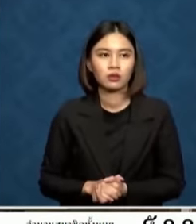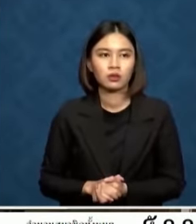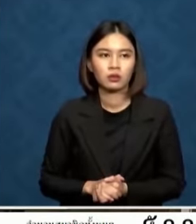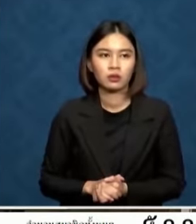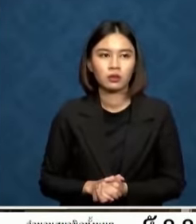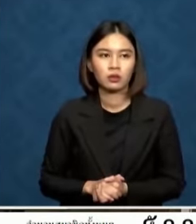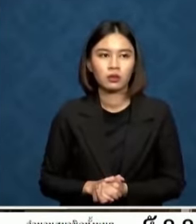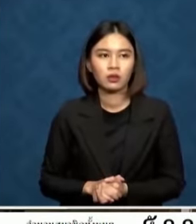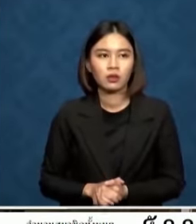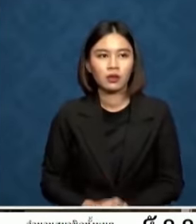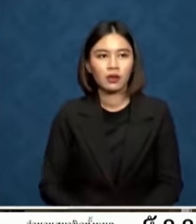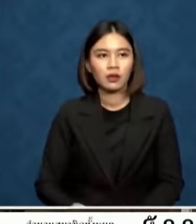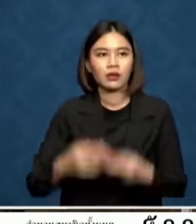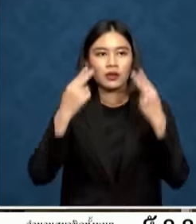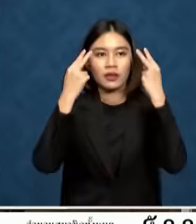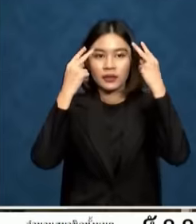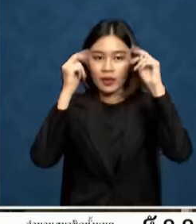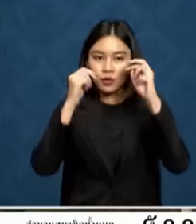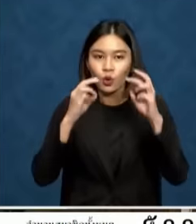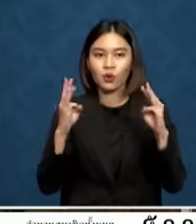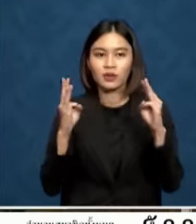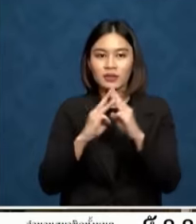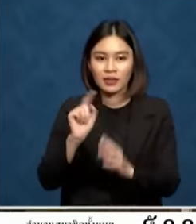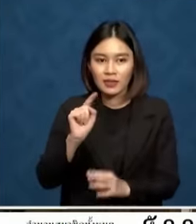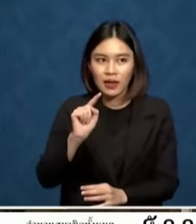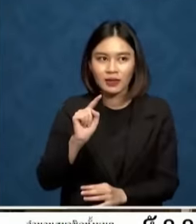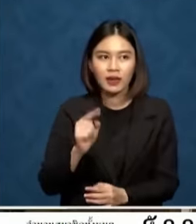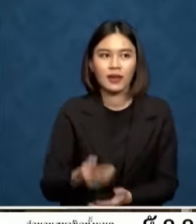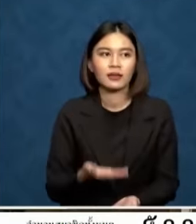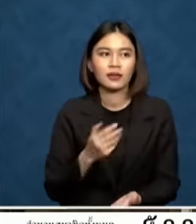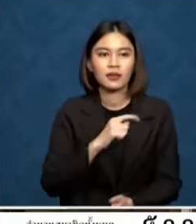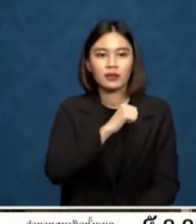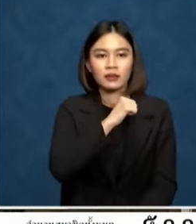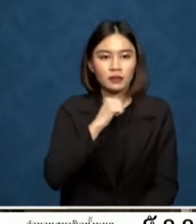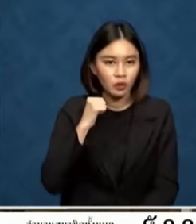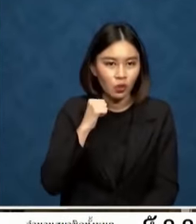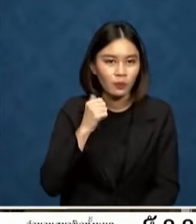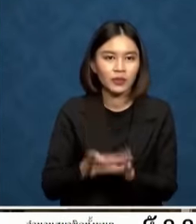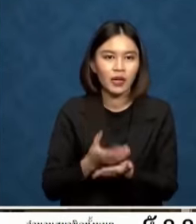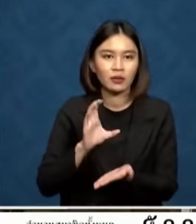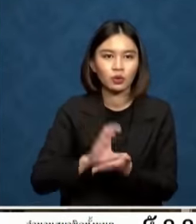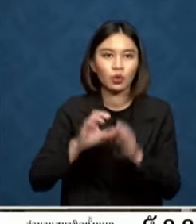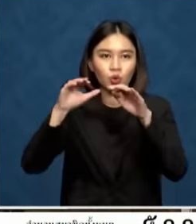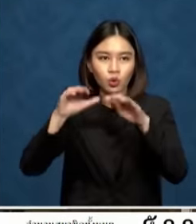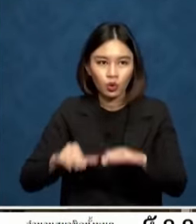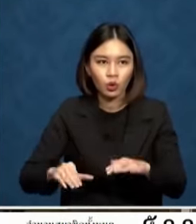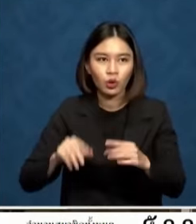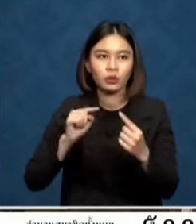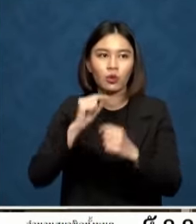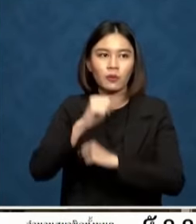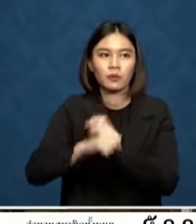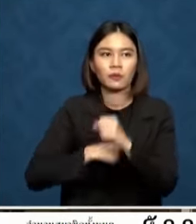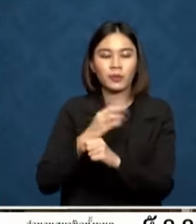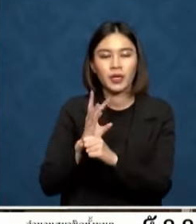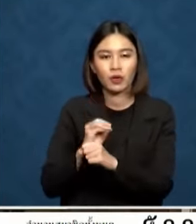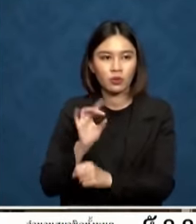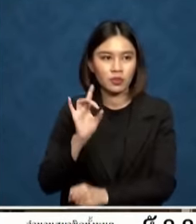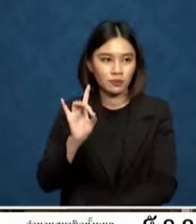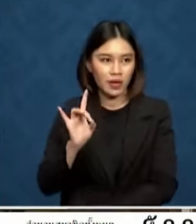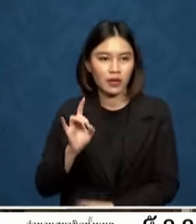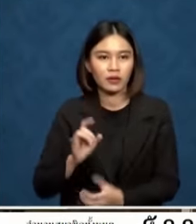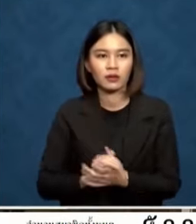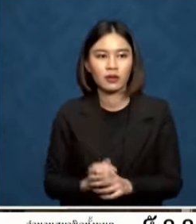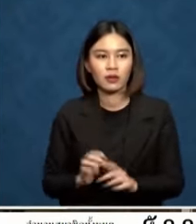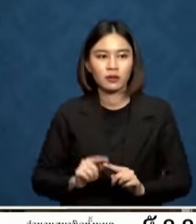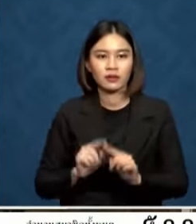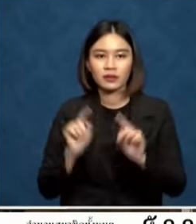นายกให้สัญญาว่าจะลดการขาดดุลงบประมาณลงมาในปี68